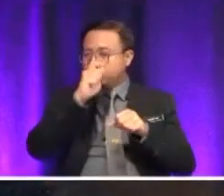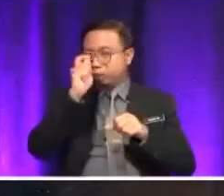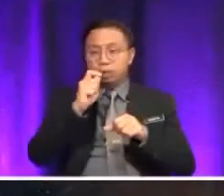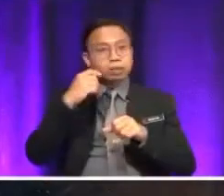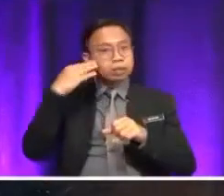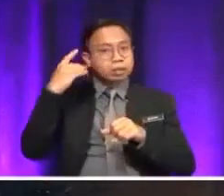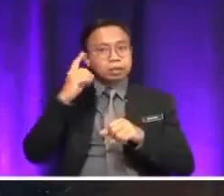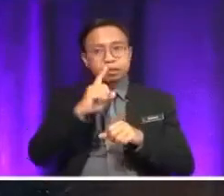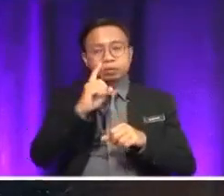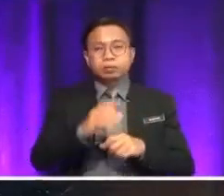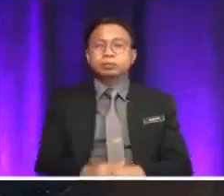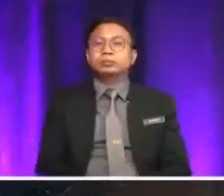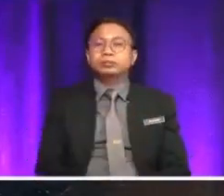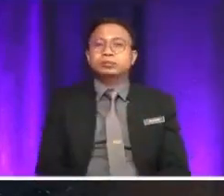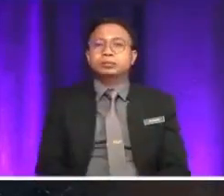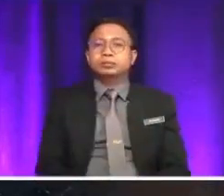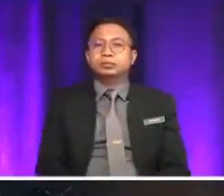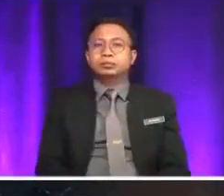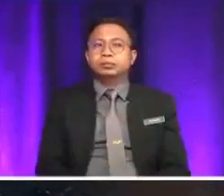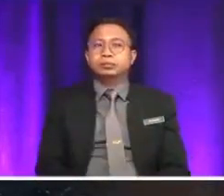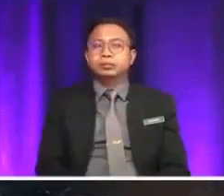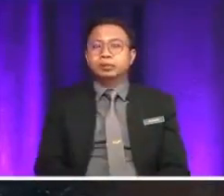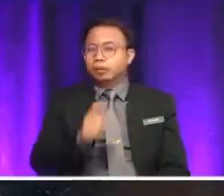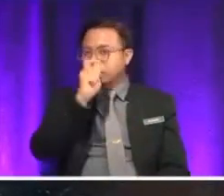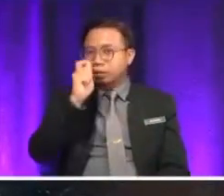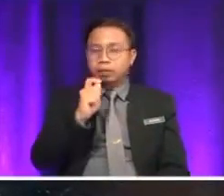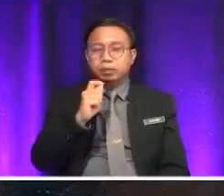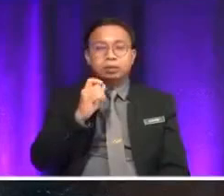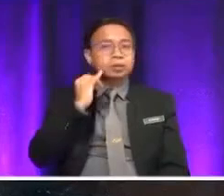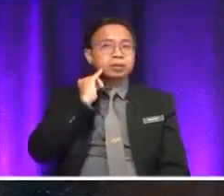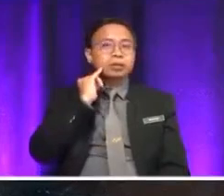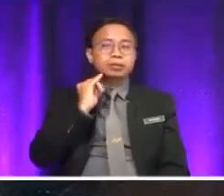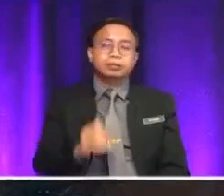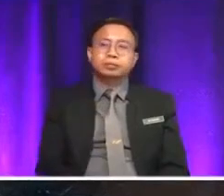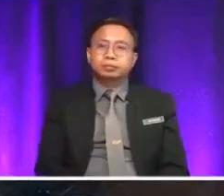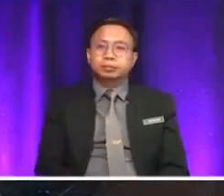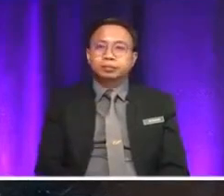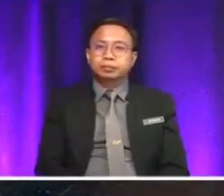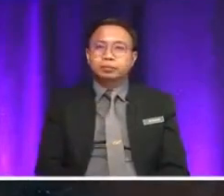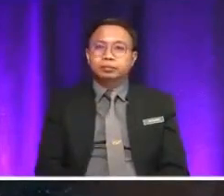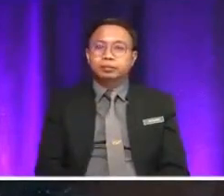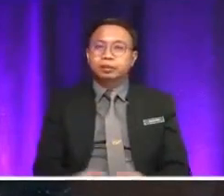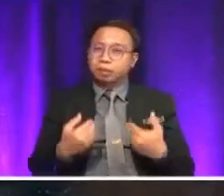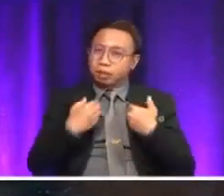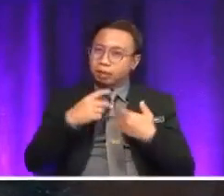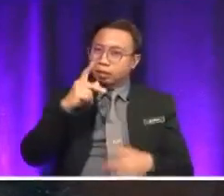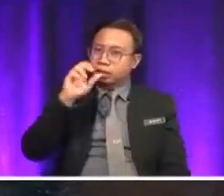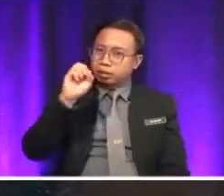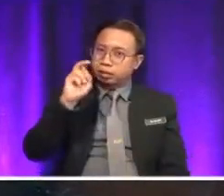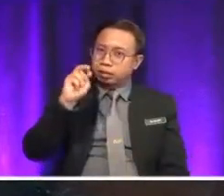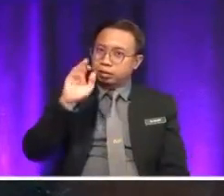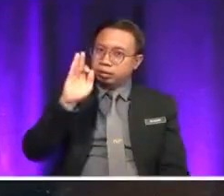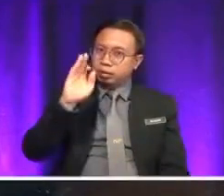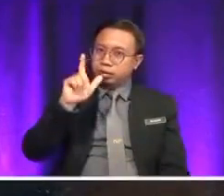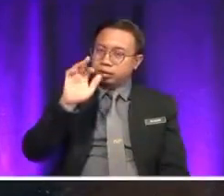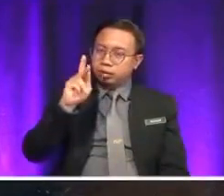dengar satu-satu kan? Kita tanya kepada Iman. Iman, dah kata awak pun ada konflik dan stres juga ni. Betul